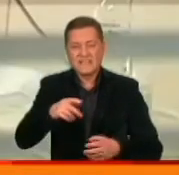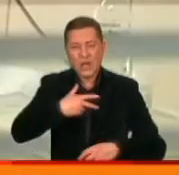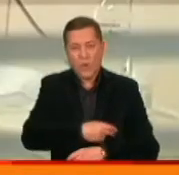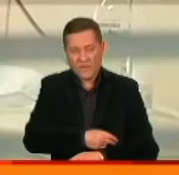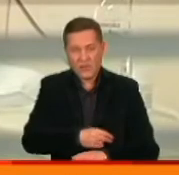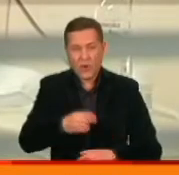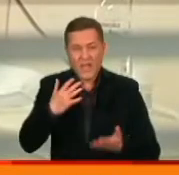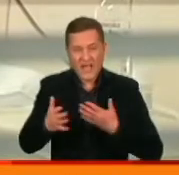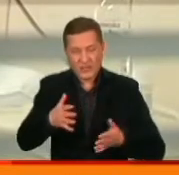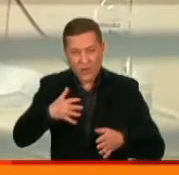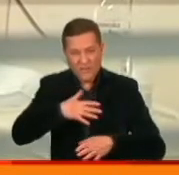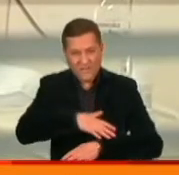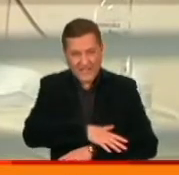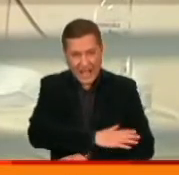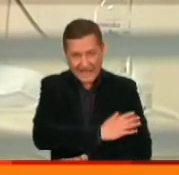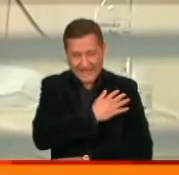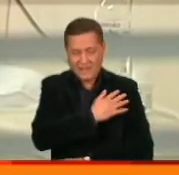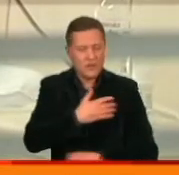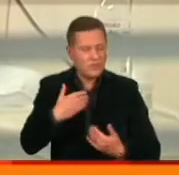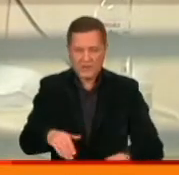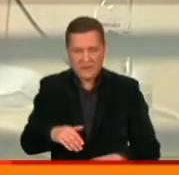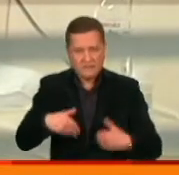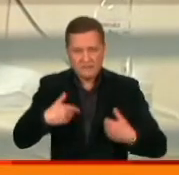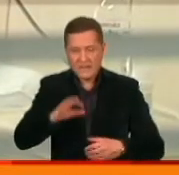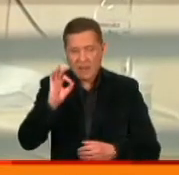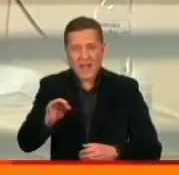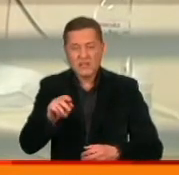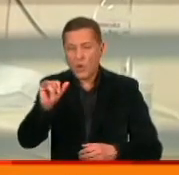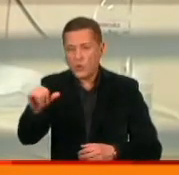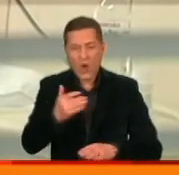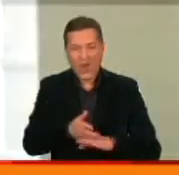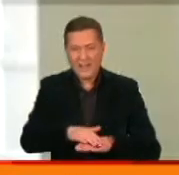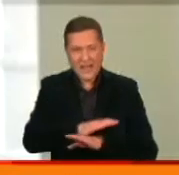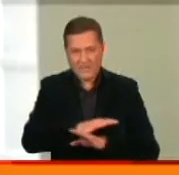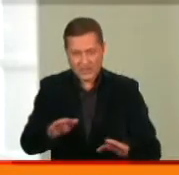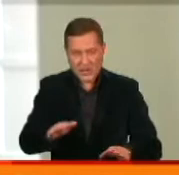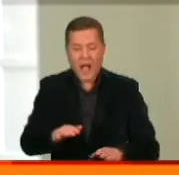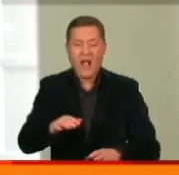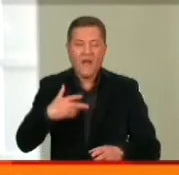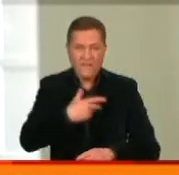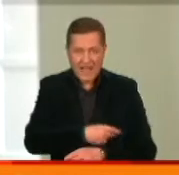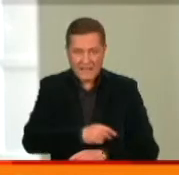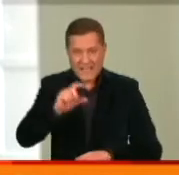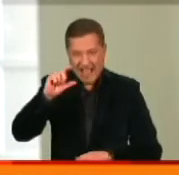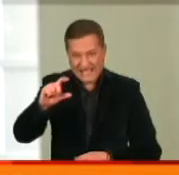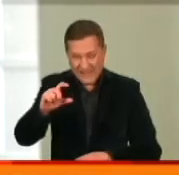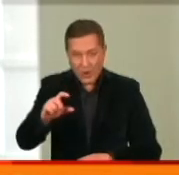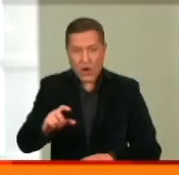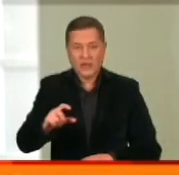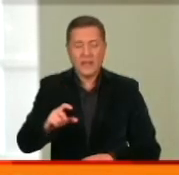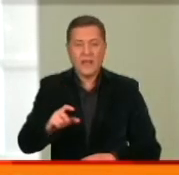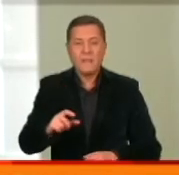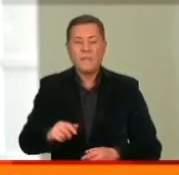надіє. На щастя, в неї була неважка форма захворювання, тому введення протиботулістичної сироватки воно привело до